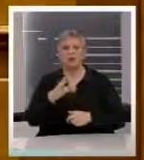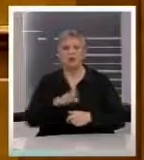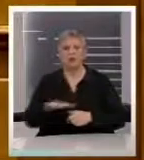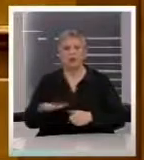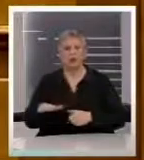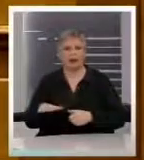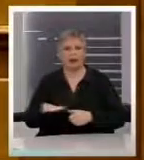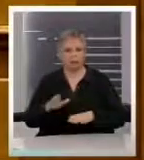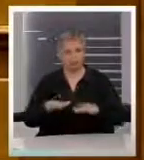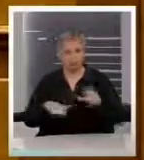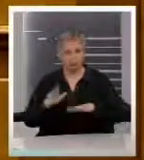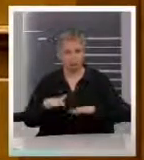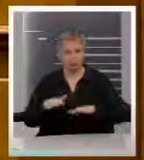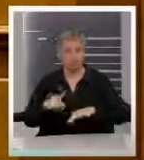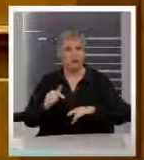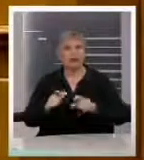που αναλύθηκαν...